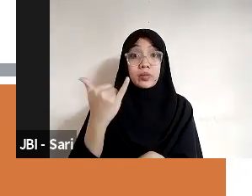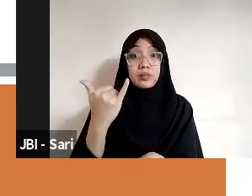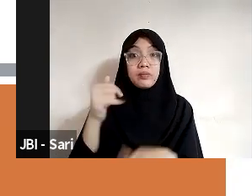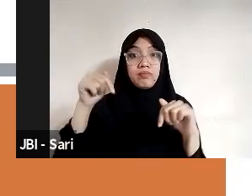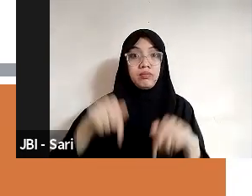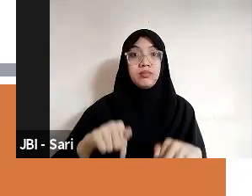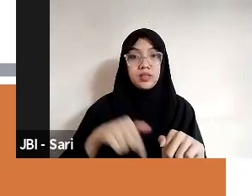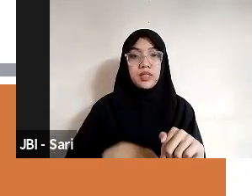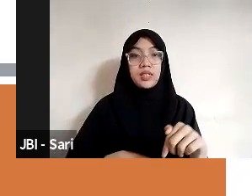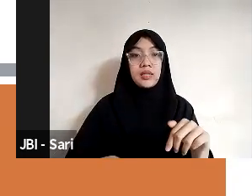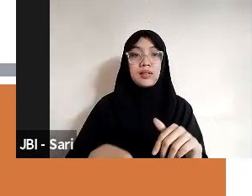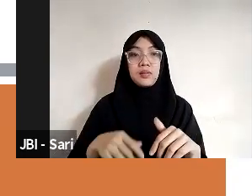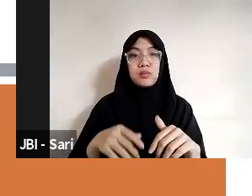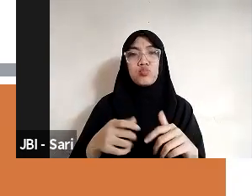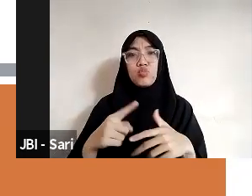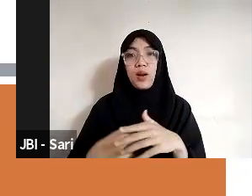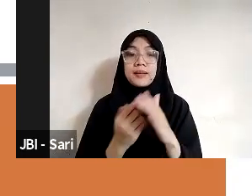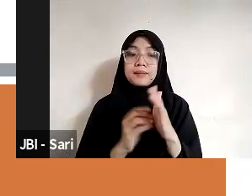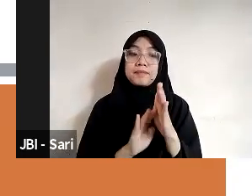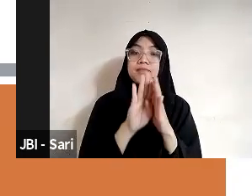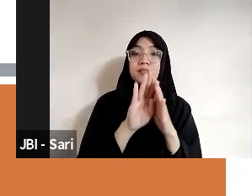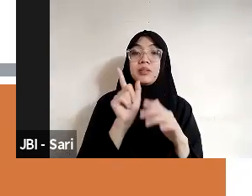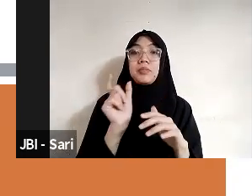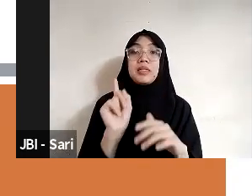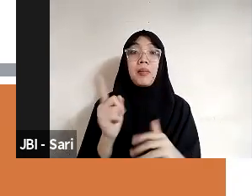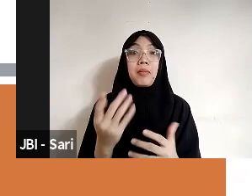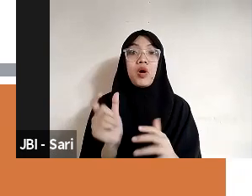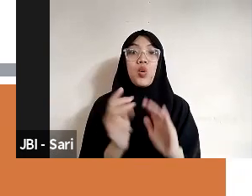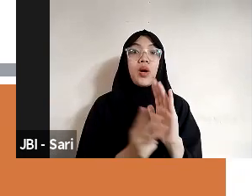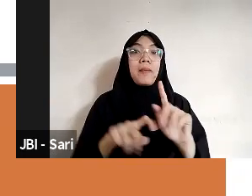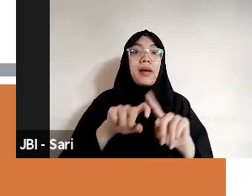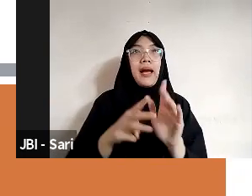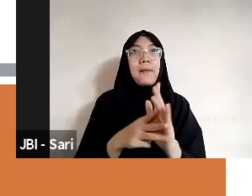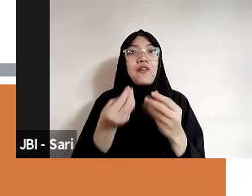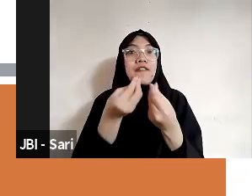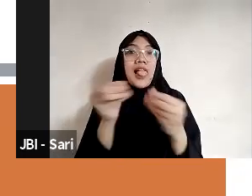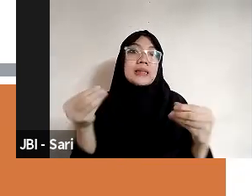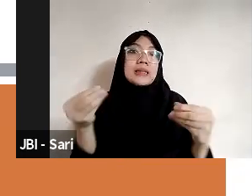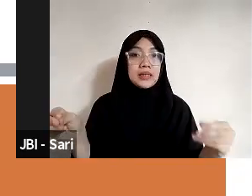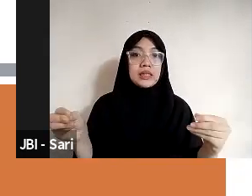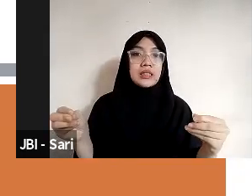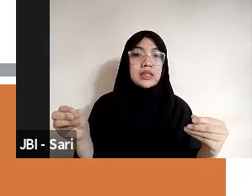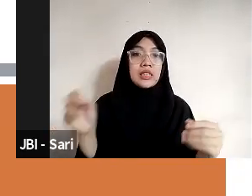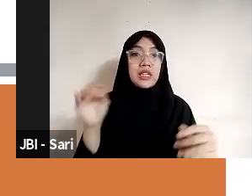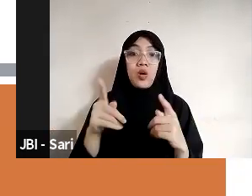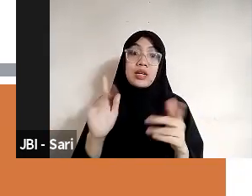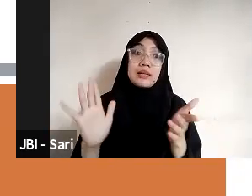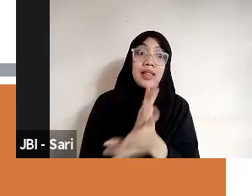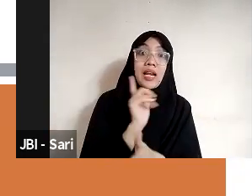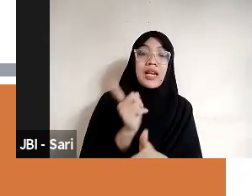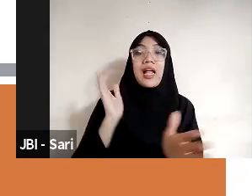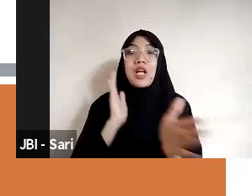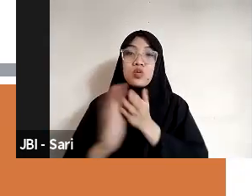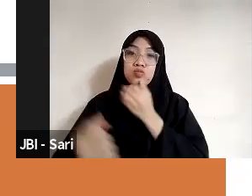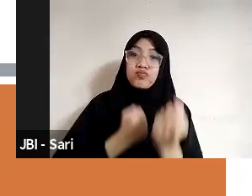mulai menggeliat lagi ya, karena UMKM itu biasanya cukup luas ya, sehingga begitu ada kesempatan langsung tumbuh